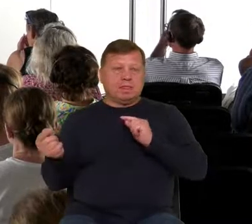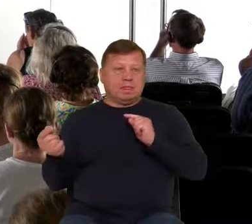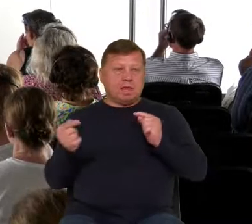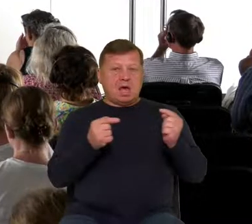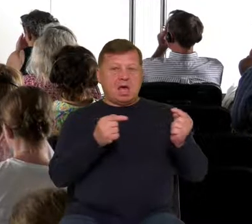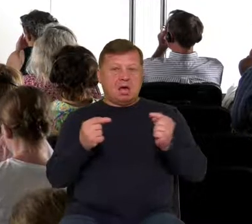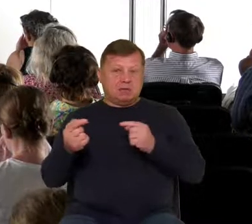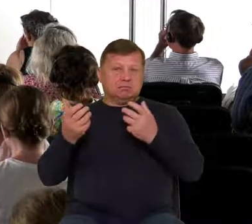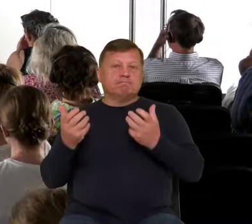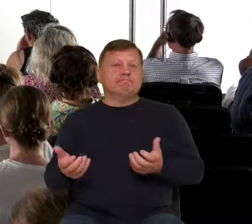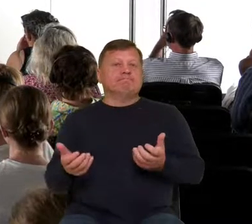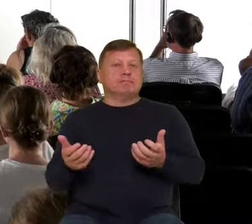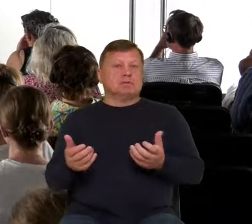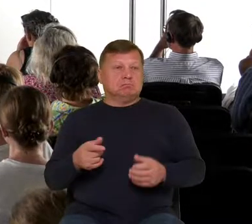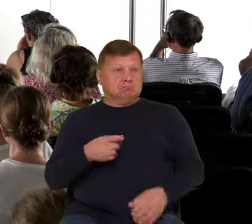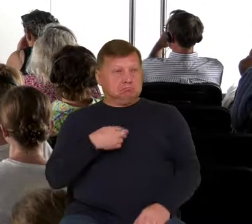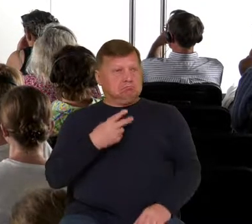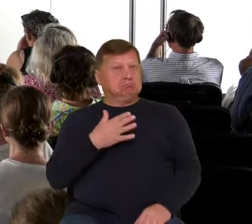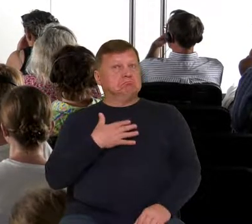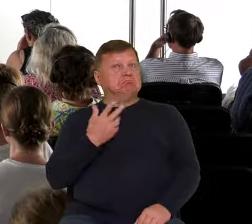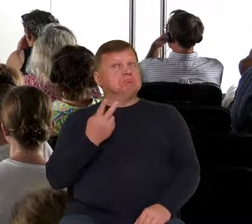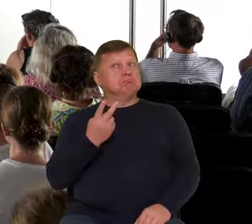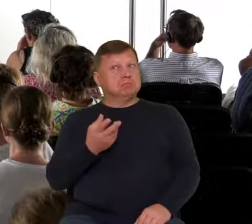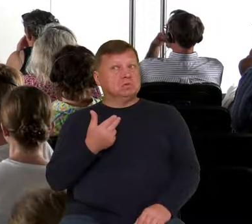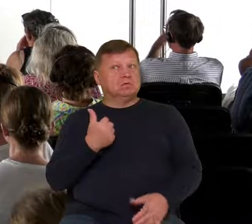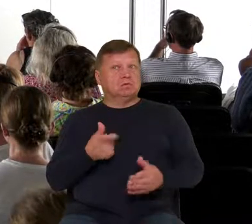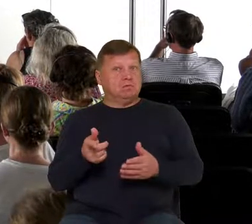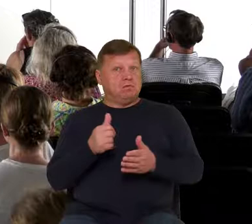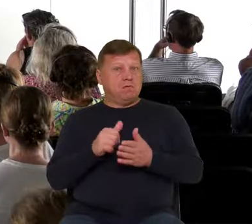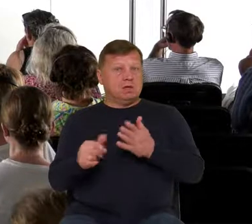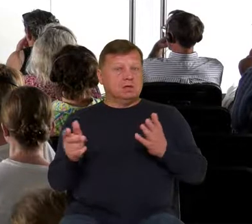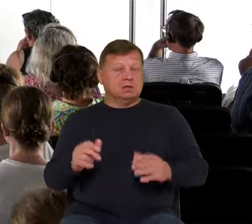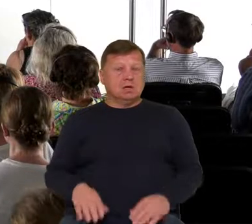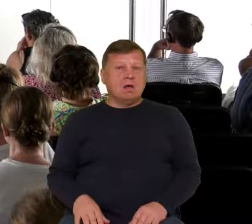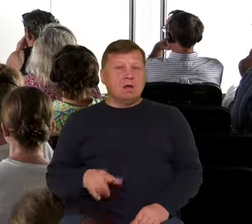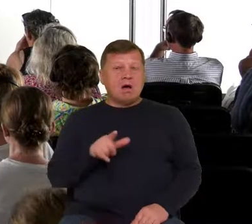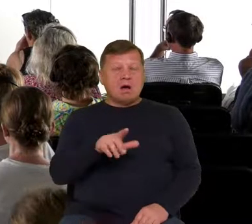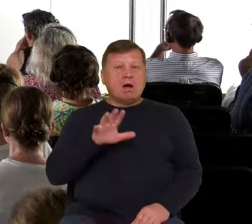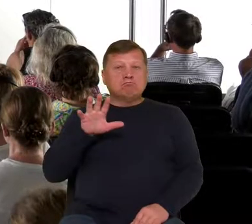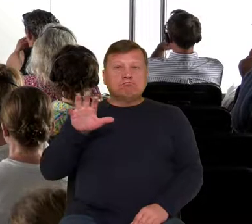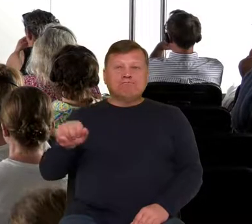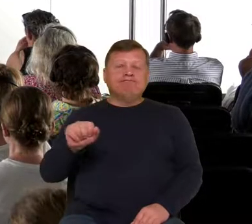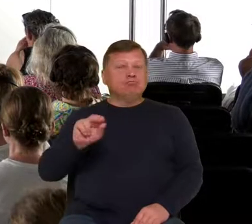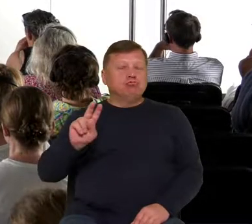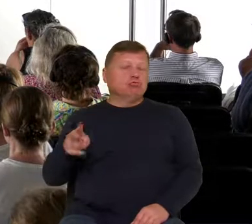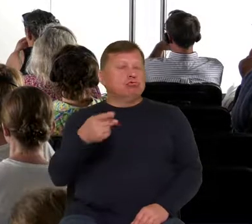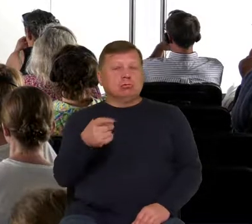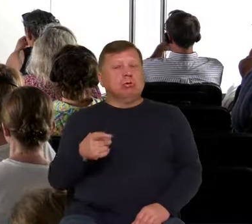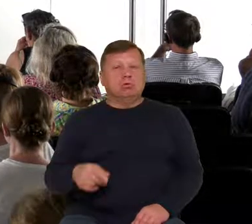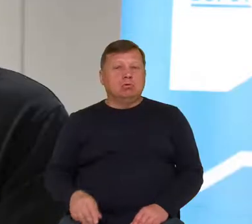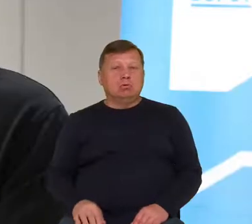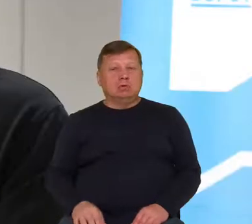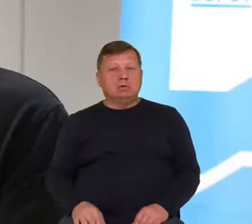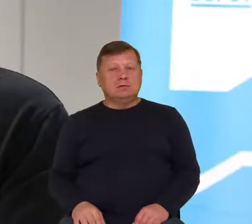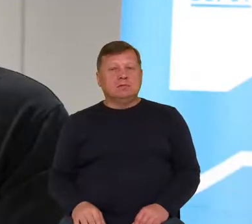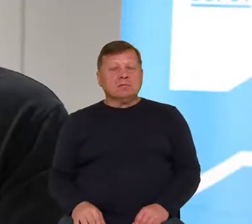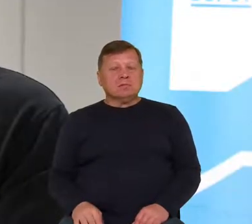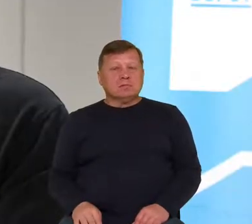wydaje się być wyjątkowe. Zastanawiam się, jak trafiłeś na ich historię i jak